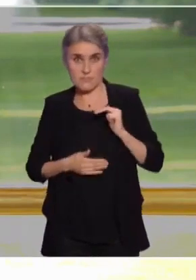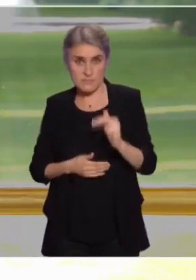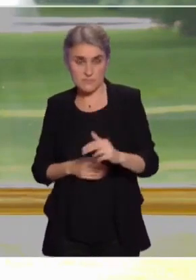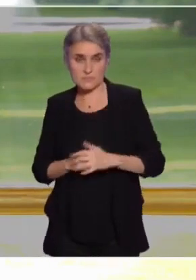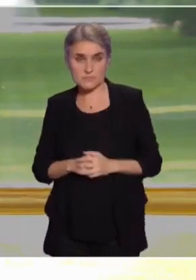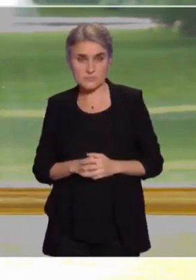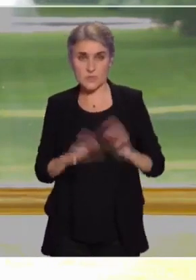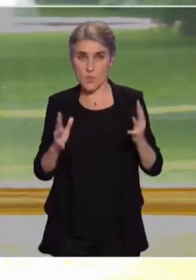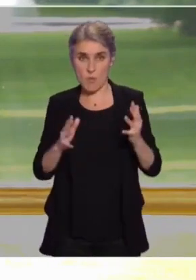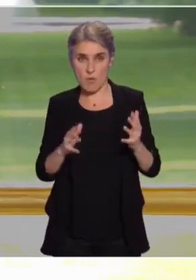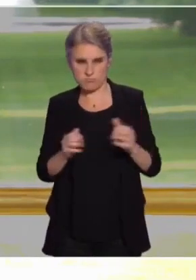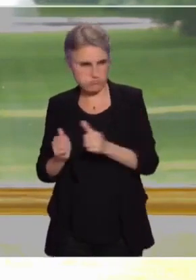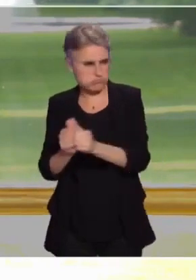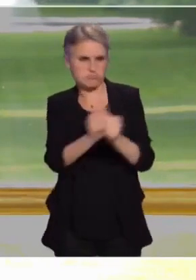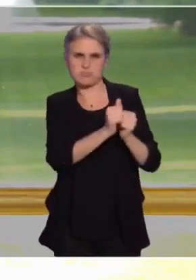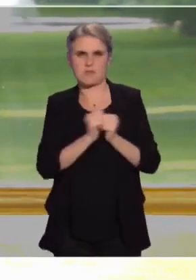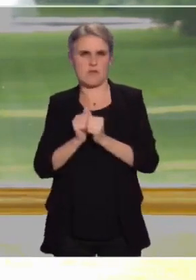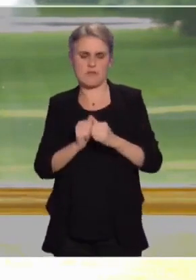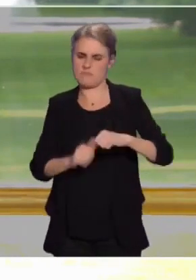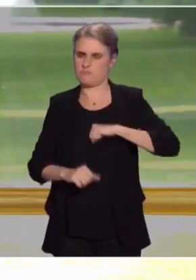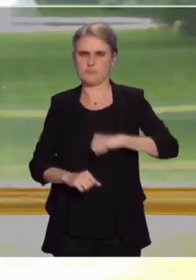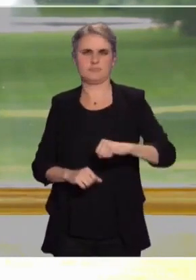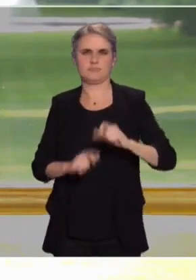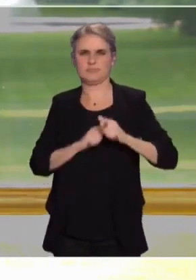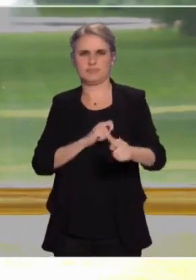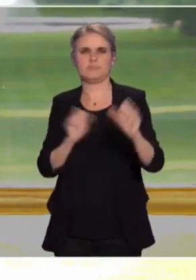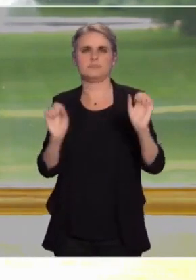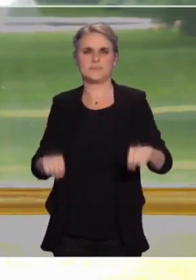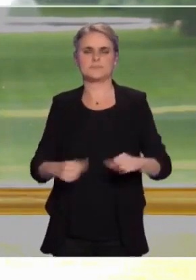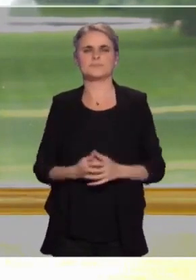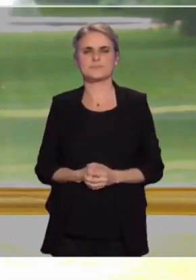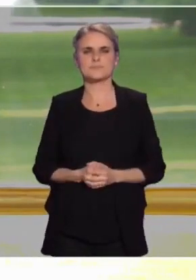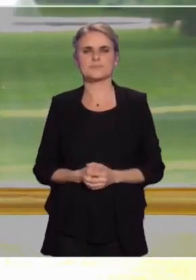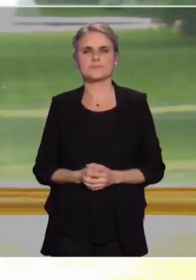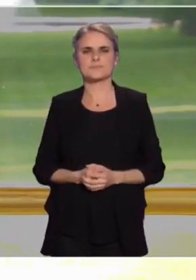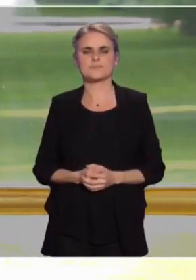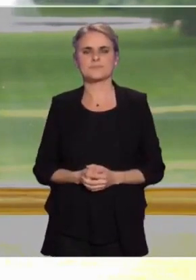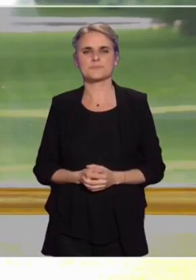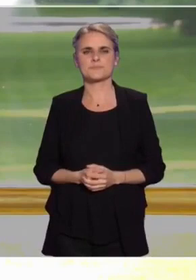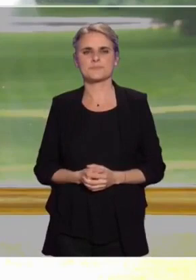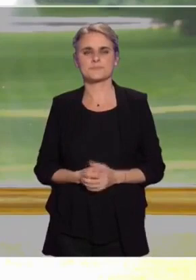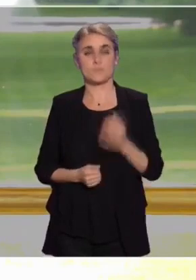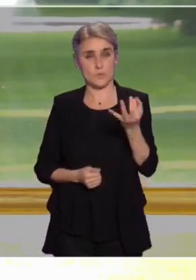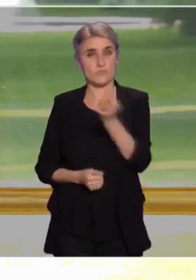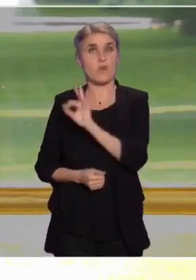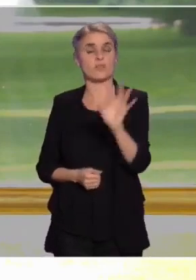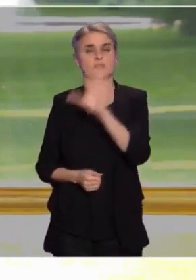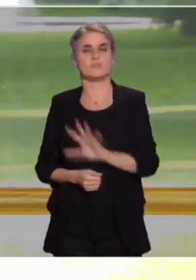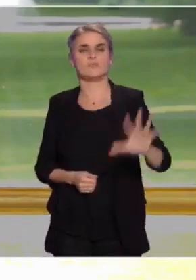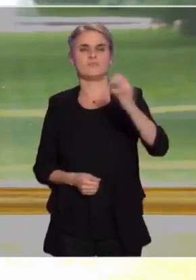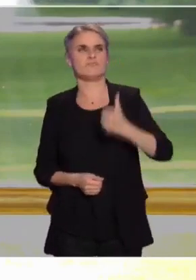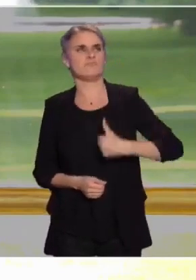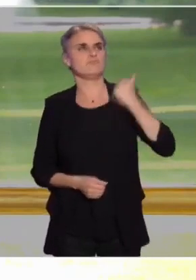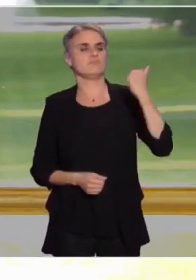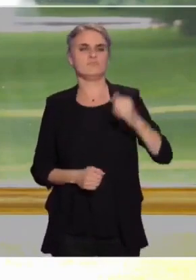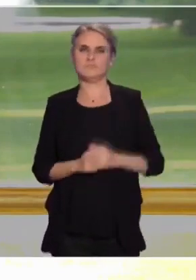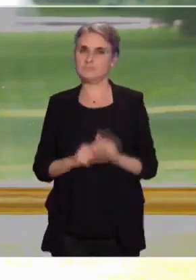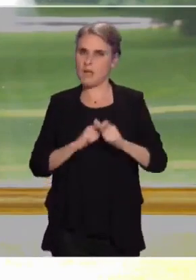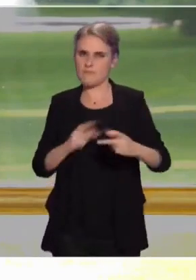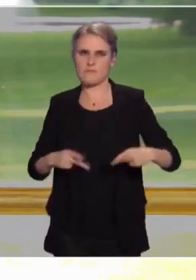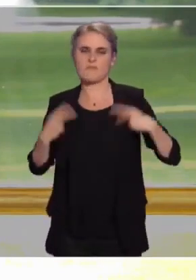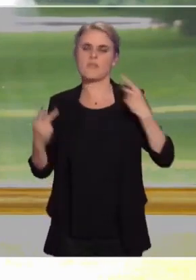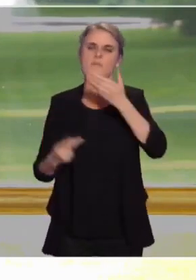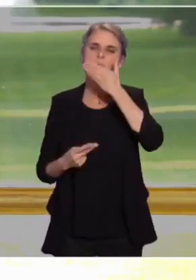nation pour être mise en oeuvre au plus vite l'indépendance de la france pour vivre mieux